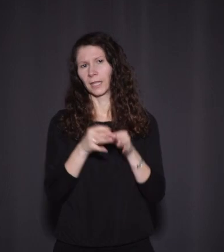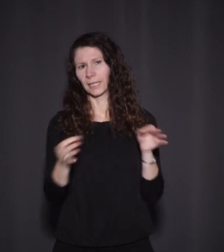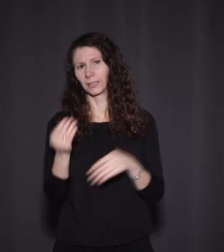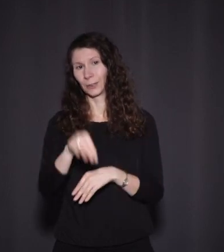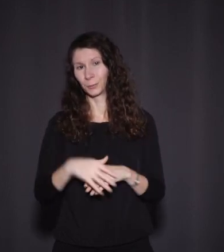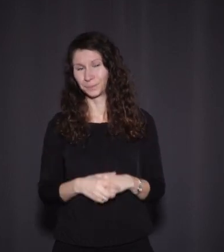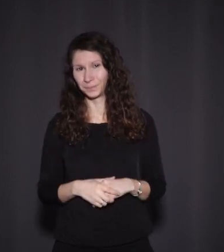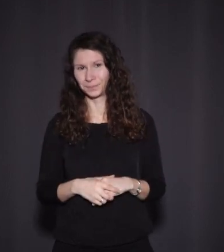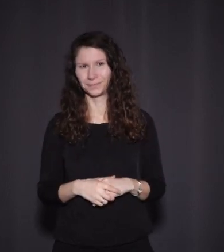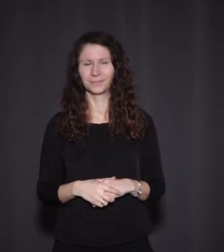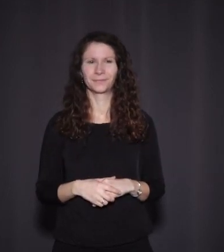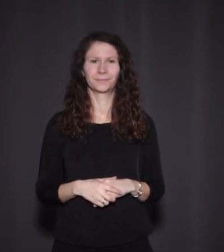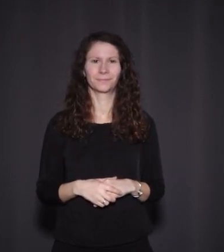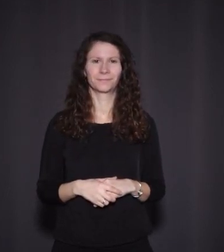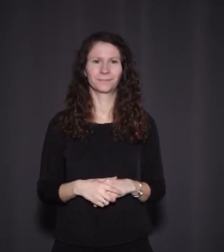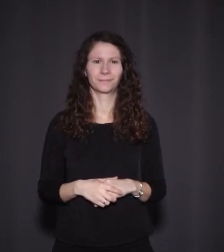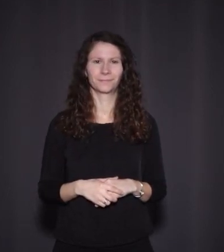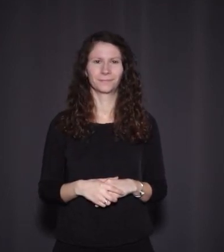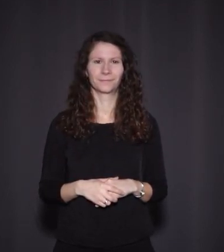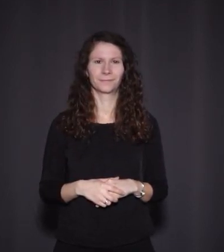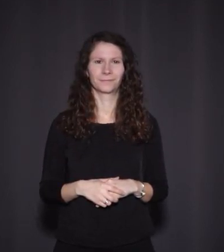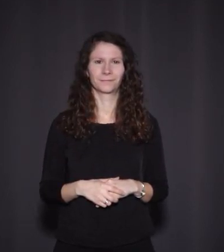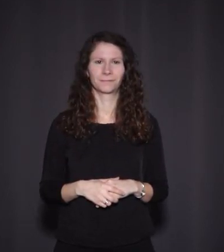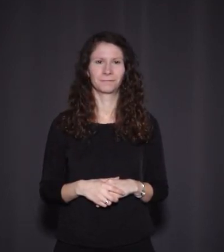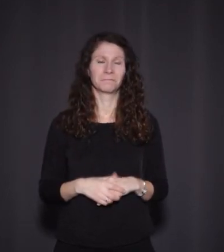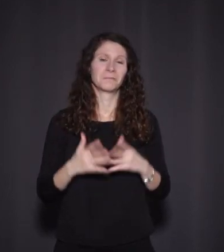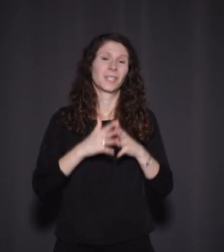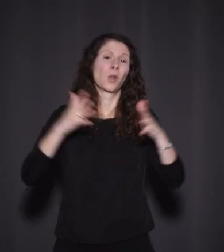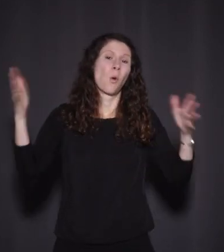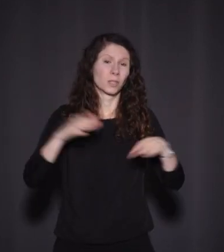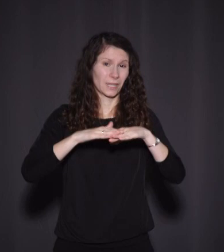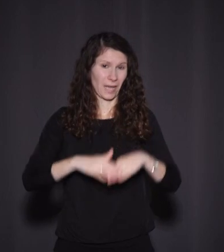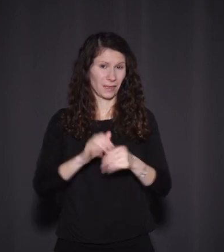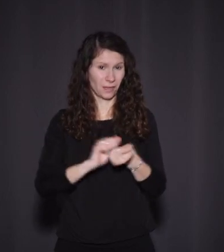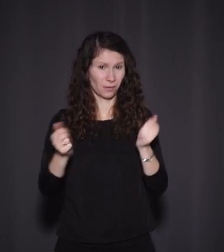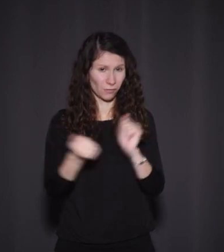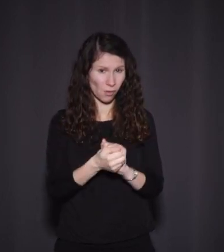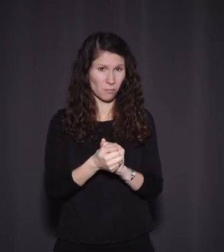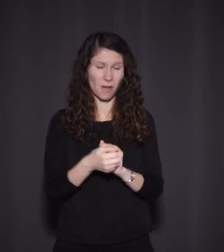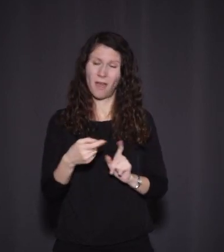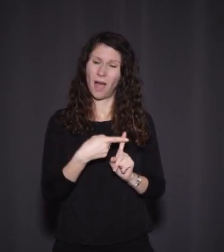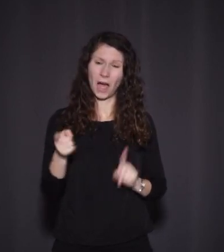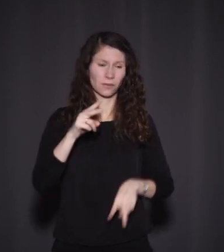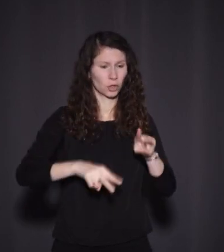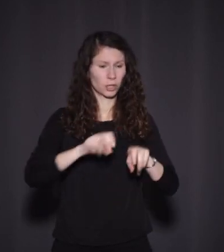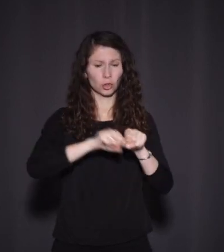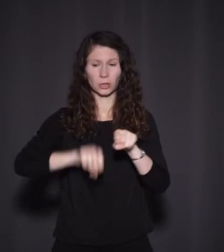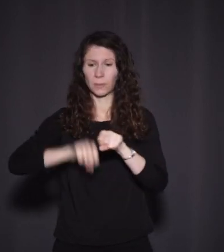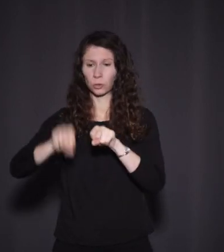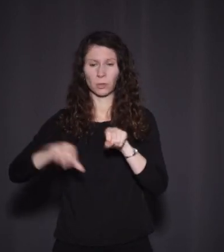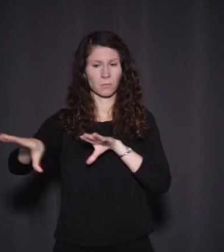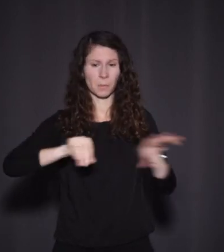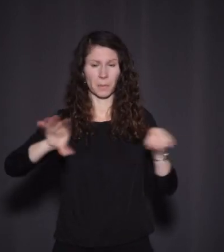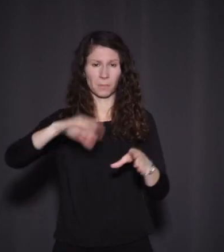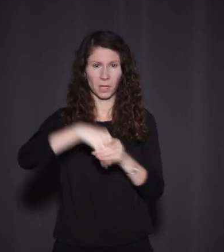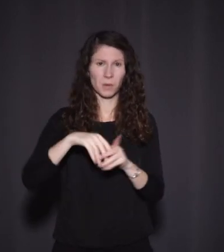bin ich auch wieder bei dem Thema, hole ich jetzt in einer riesigen Rentenreform alle möglichen unterschiedlichen Systeme zusammen, dann bin ich damit die nächsten 20